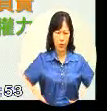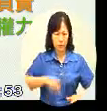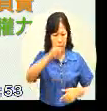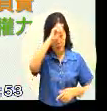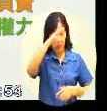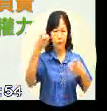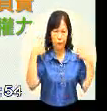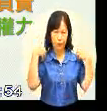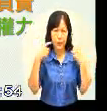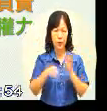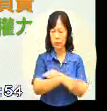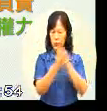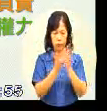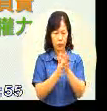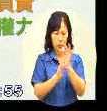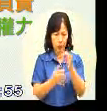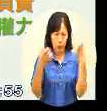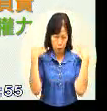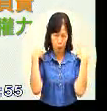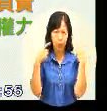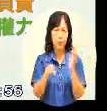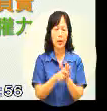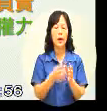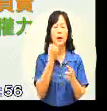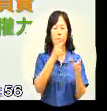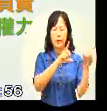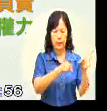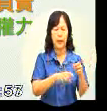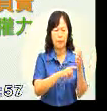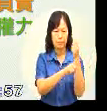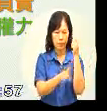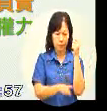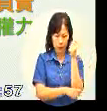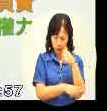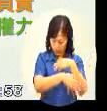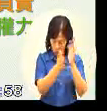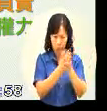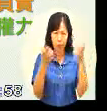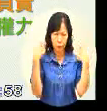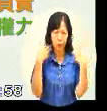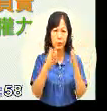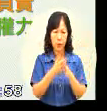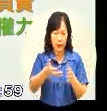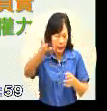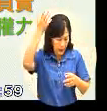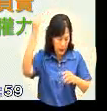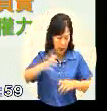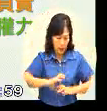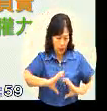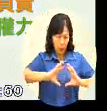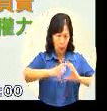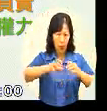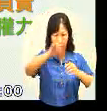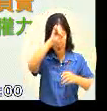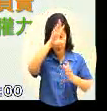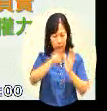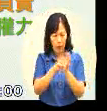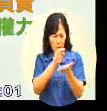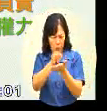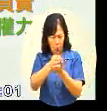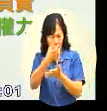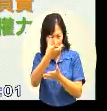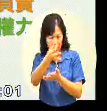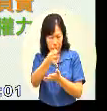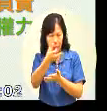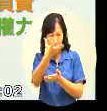政，照常理就应该完全负责。过去国民党的时代花很多钱做公